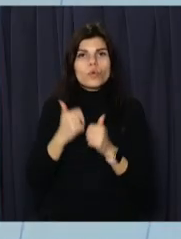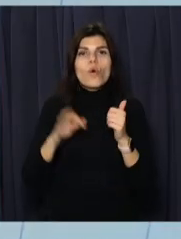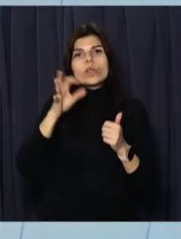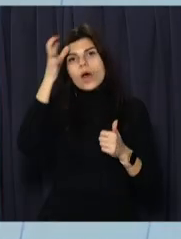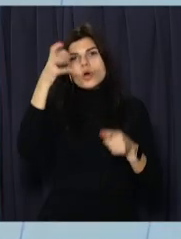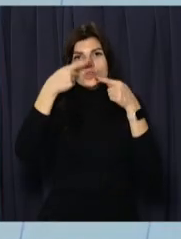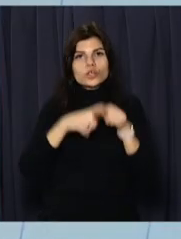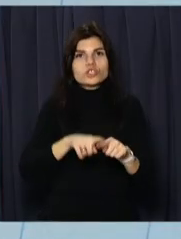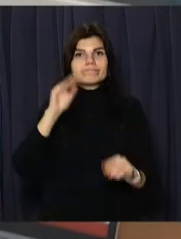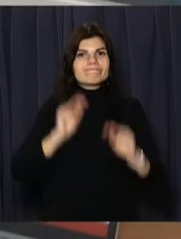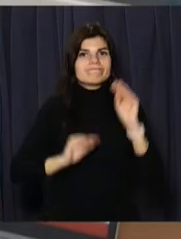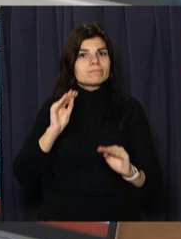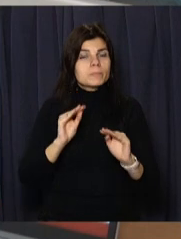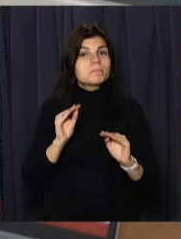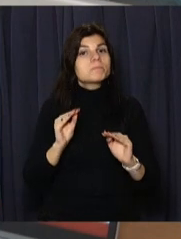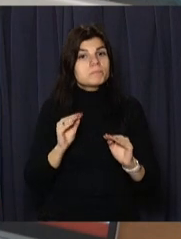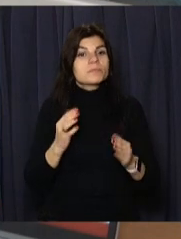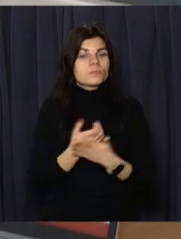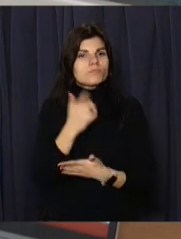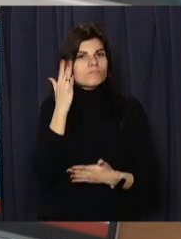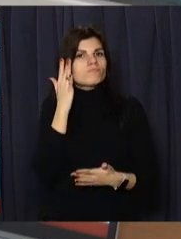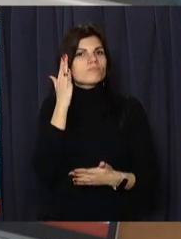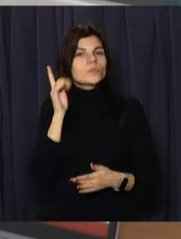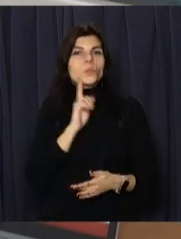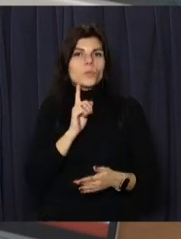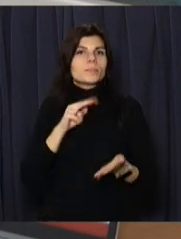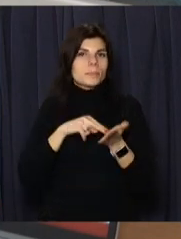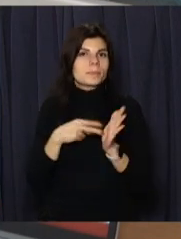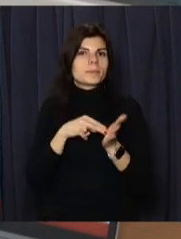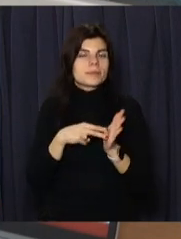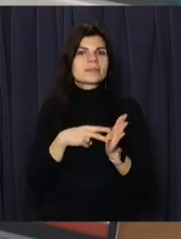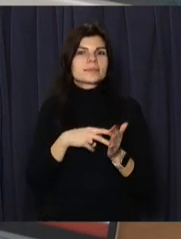науково-технічної творчості. Лада Донець, Олександр Вернигоров, Open News, телеканал «Відкритий».